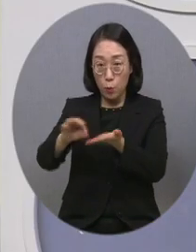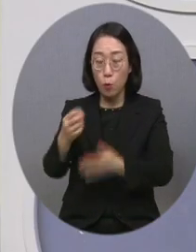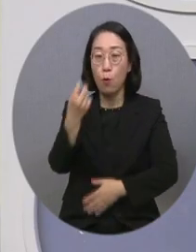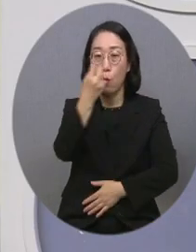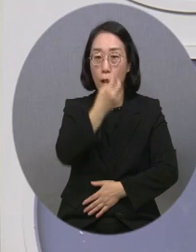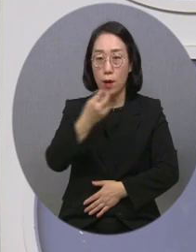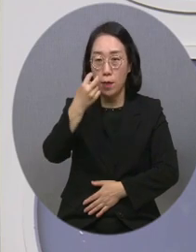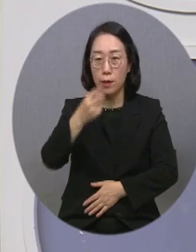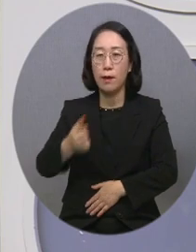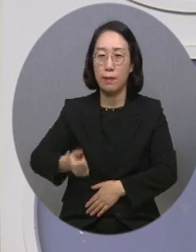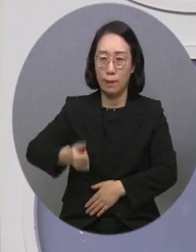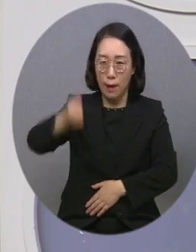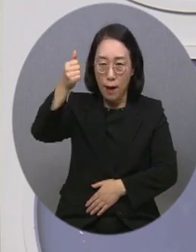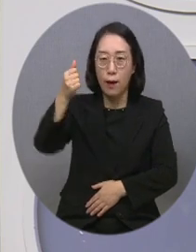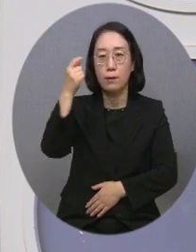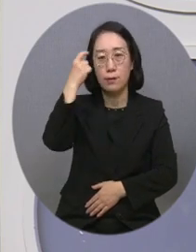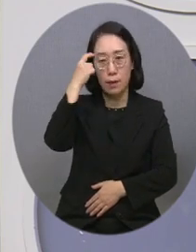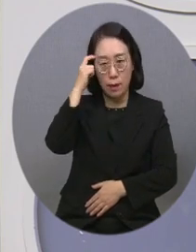좀 더